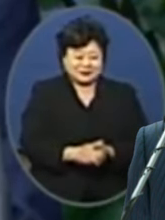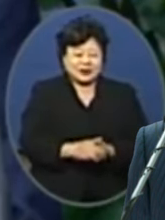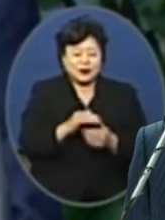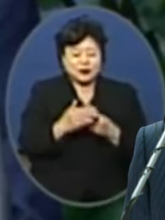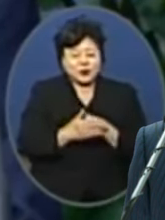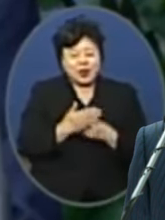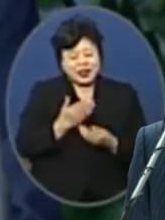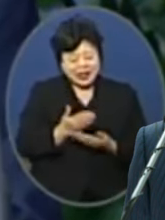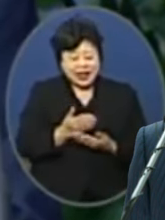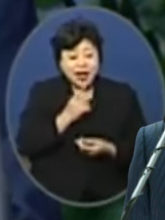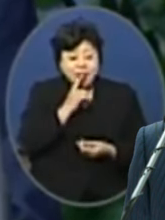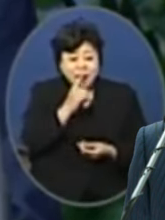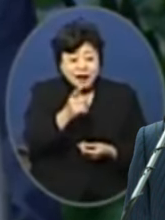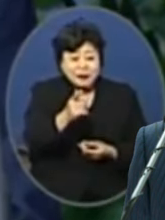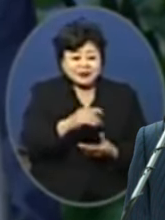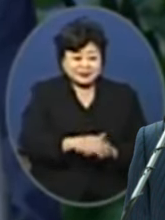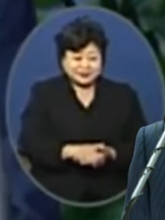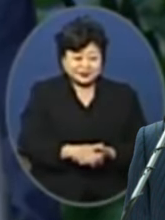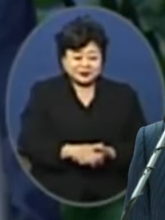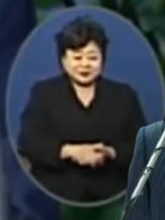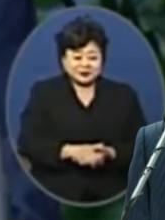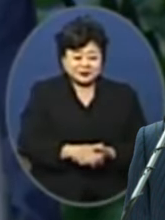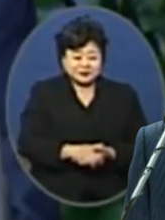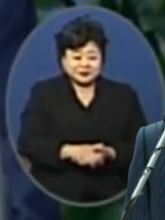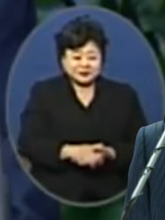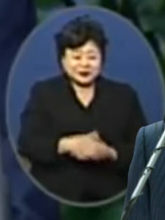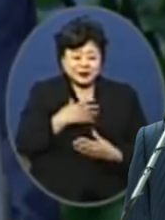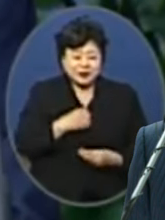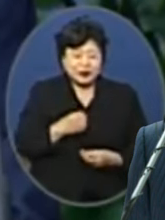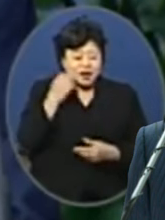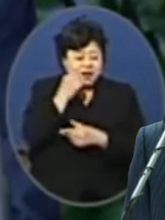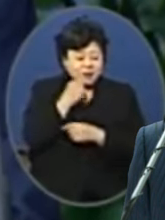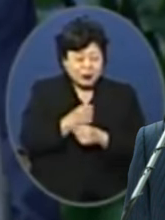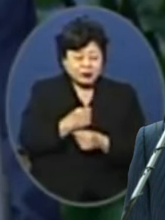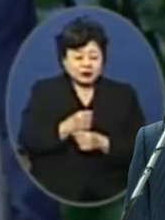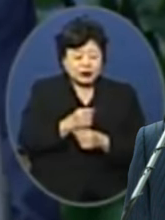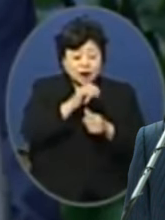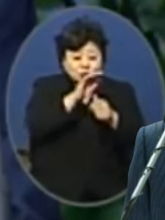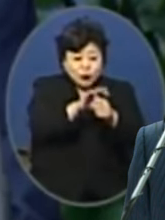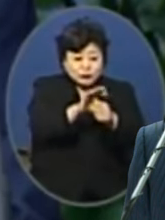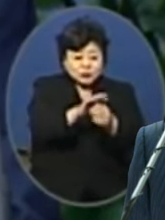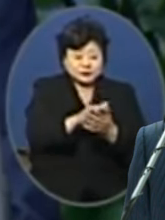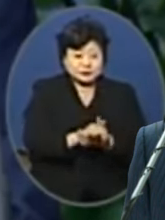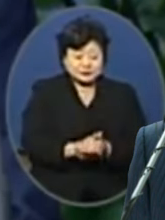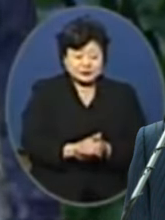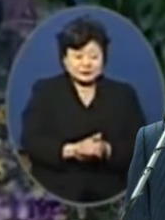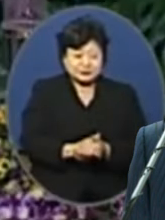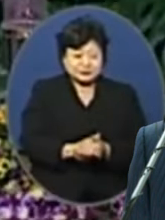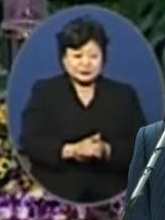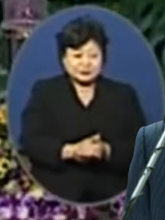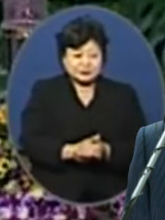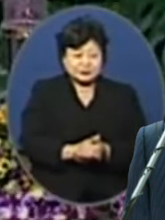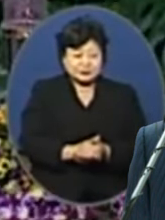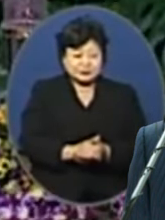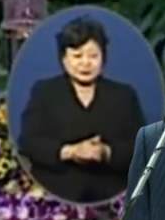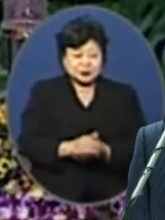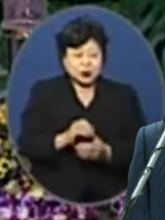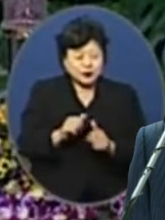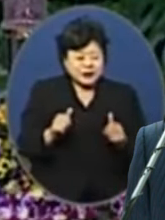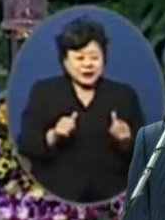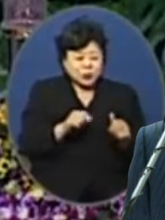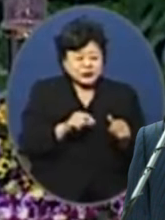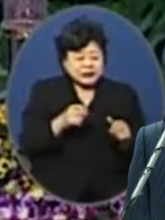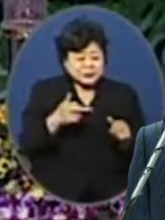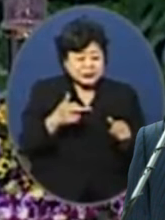도와달라고 하면 평강의 열매를 맺도록 도와주는 것입니다 욥기 5장 11절에 볼지어다 하나님께